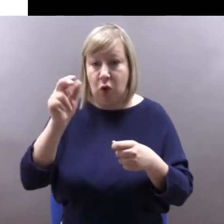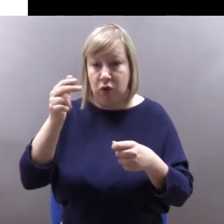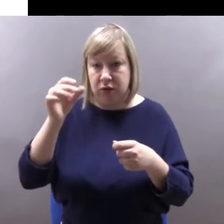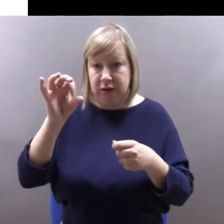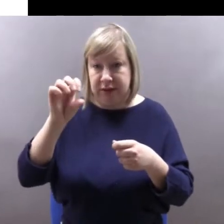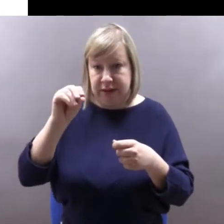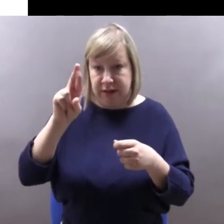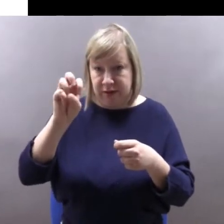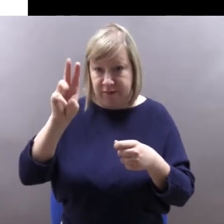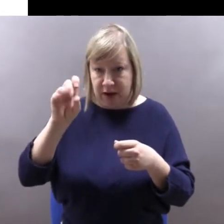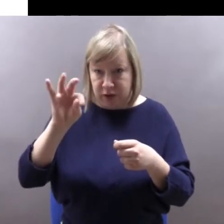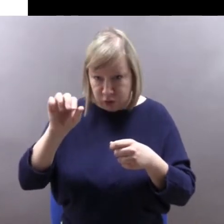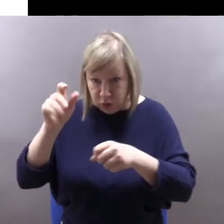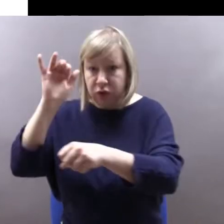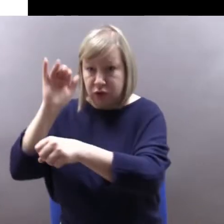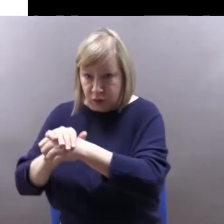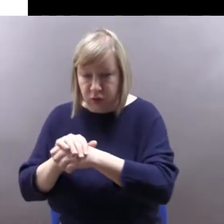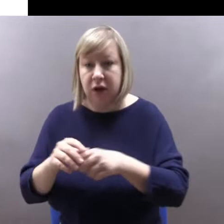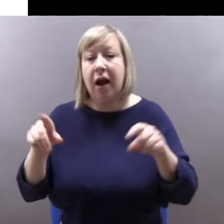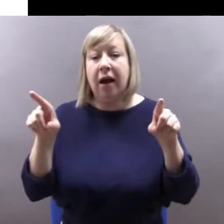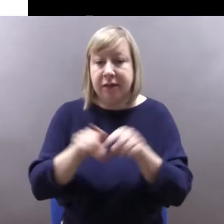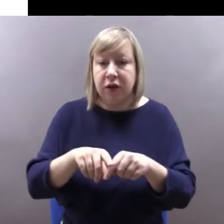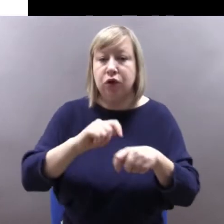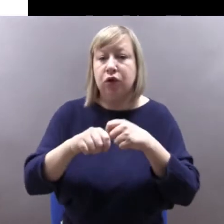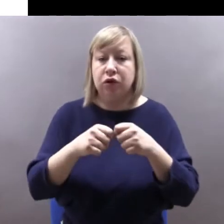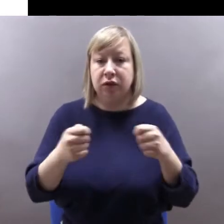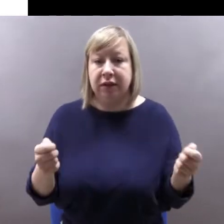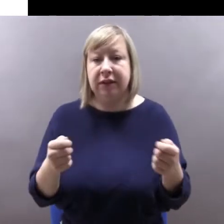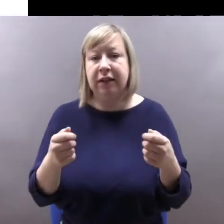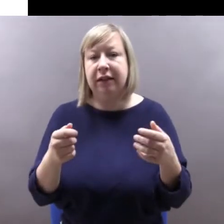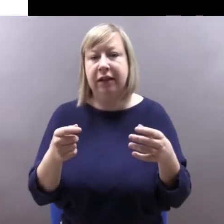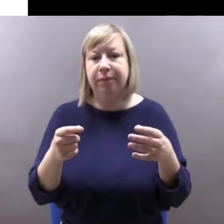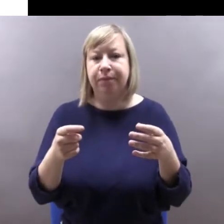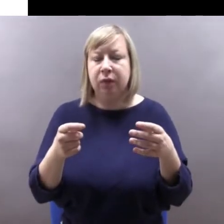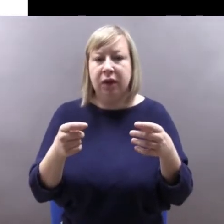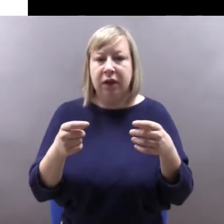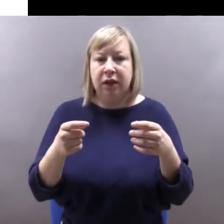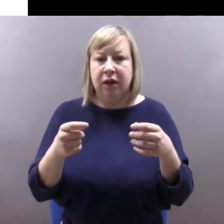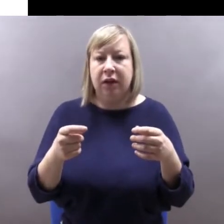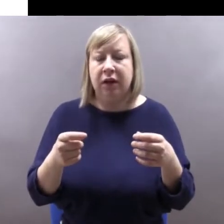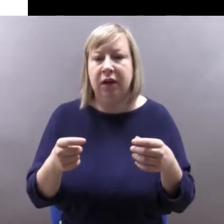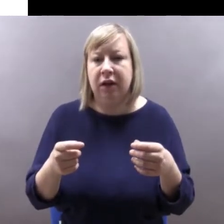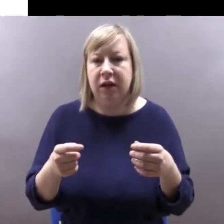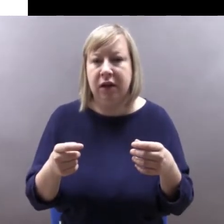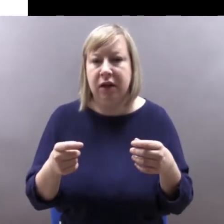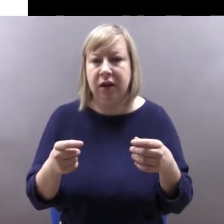tak pojawiła się w naszych piwnicach taka platforma. Poproszę o nowy slajd.